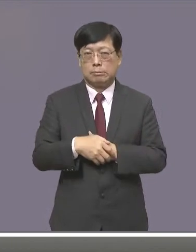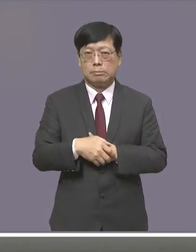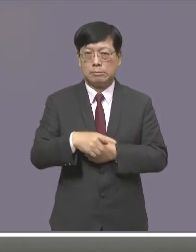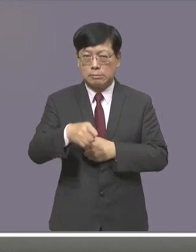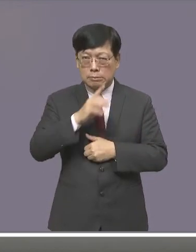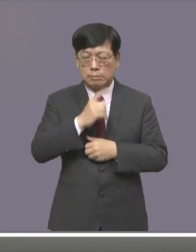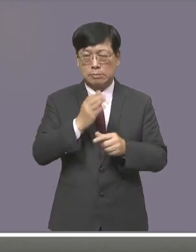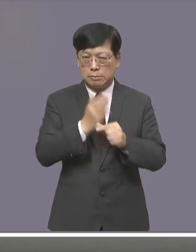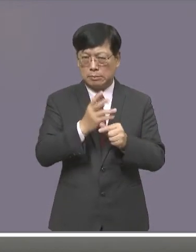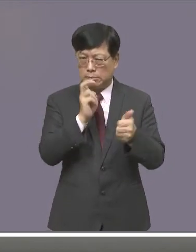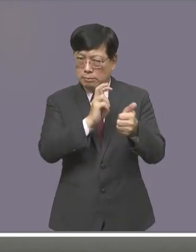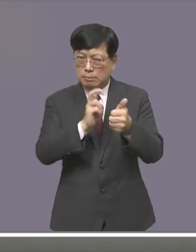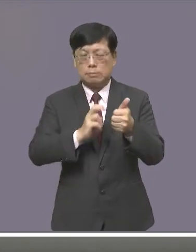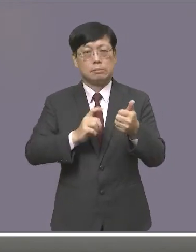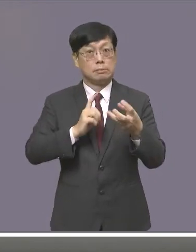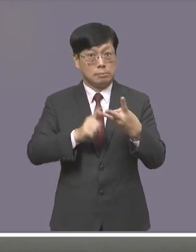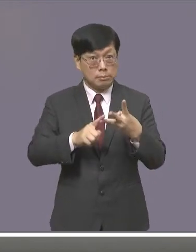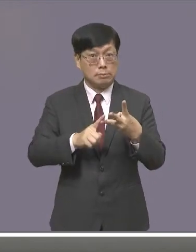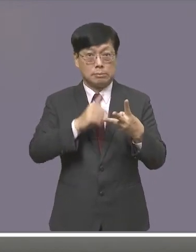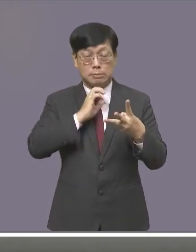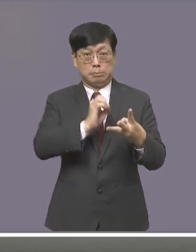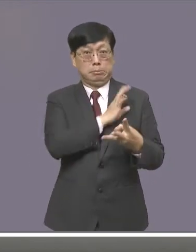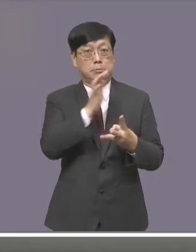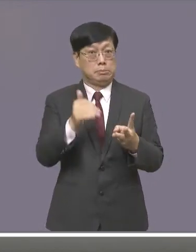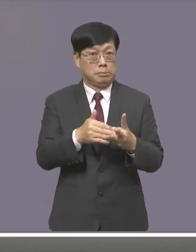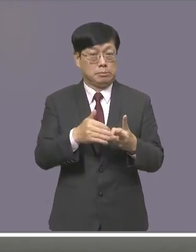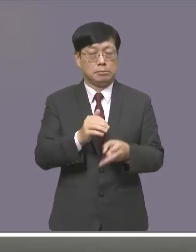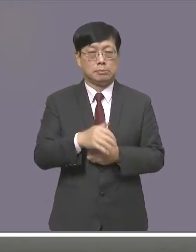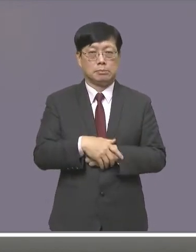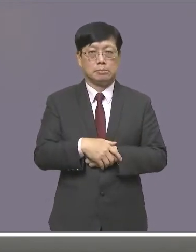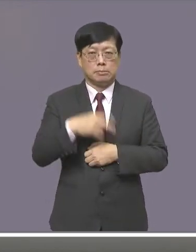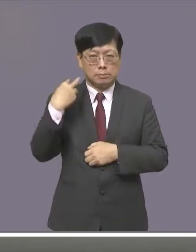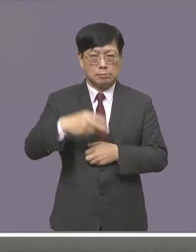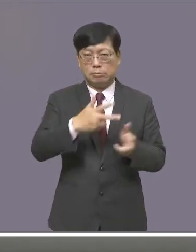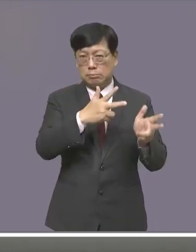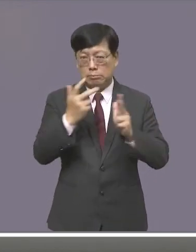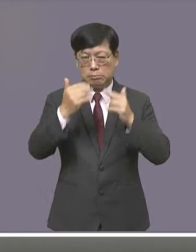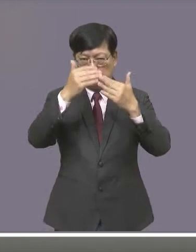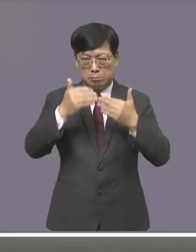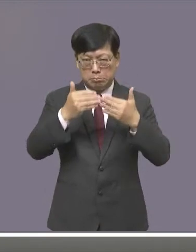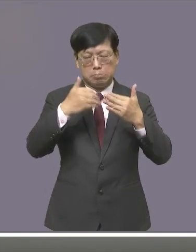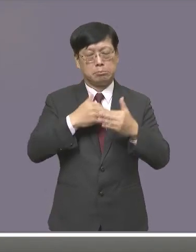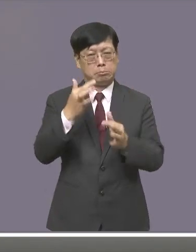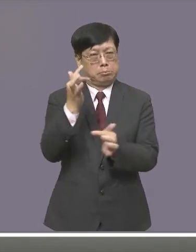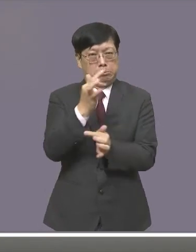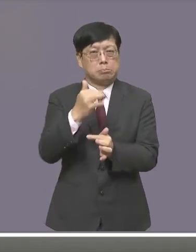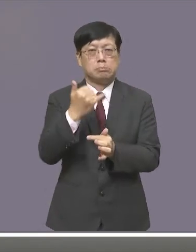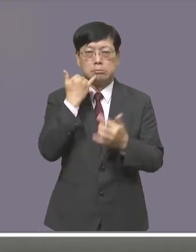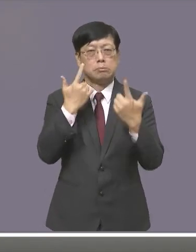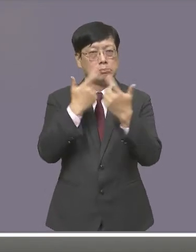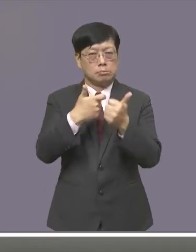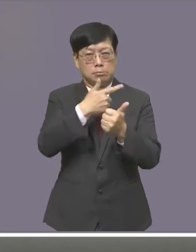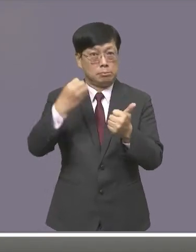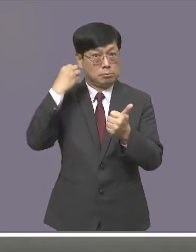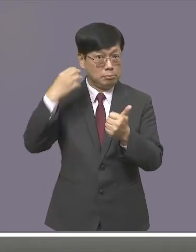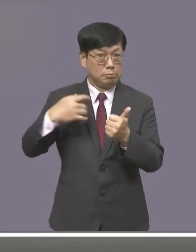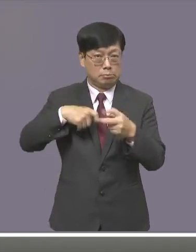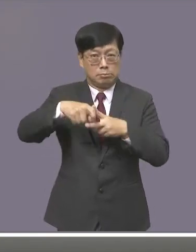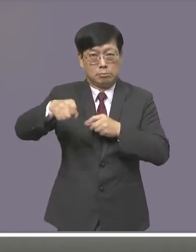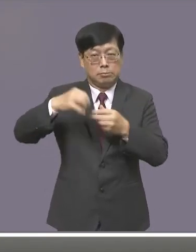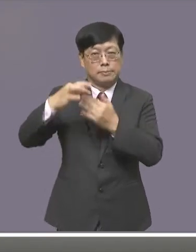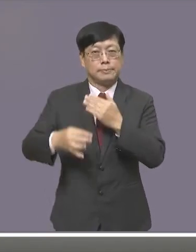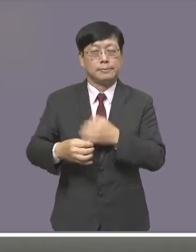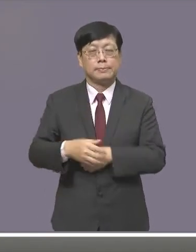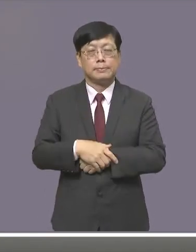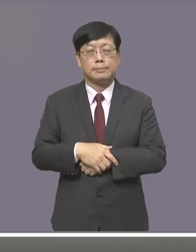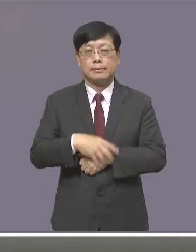施工中的一个督导，那最后施工后相关的一个桥梁都是符合相关的一个最新的一个工程施工规